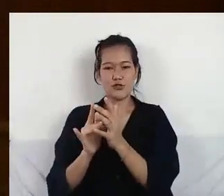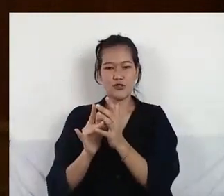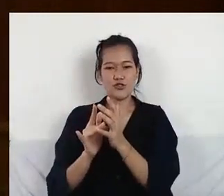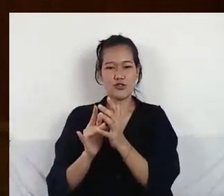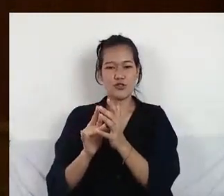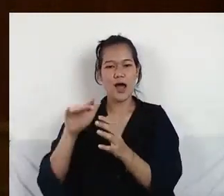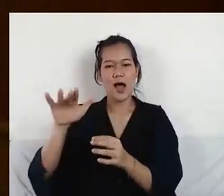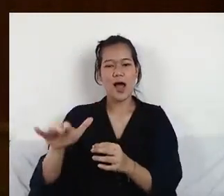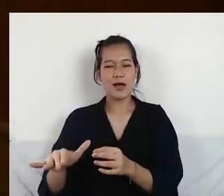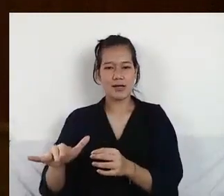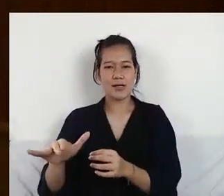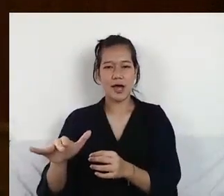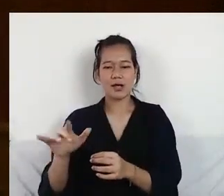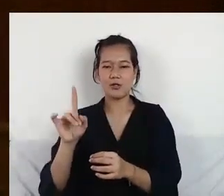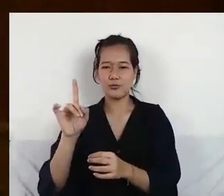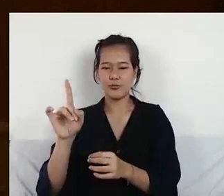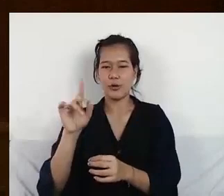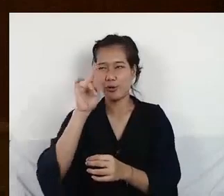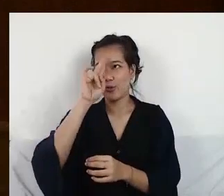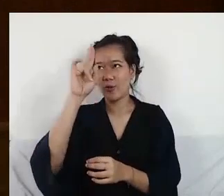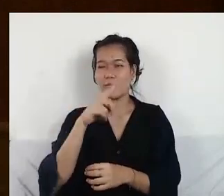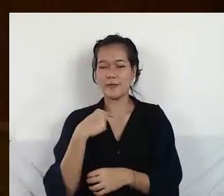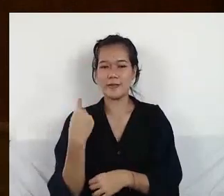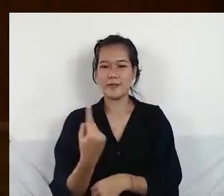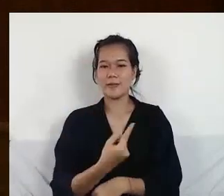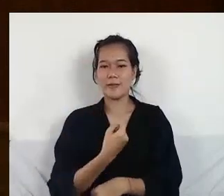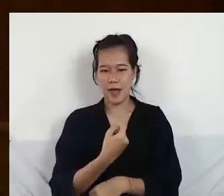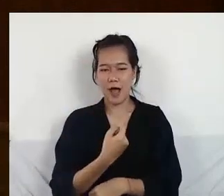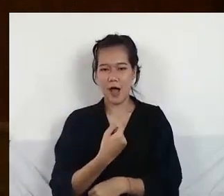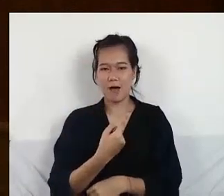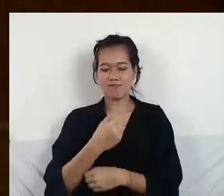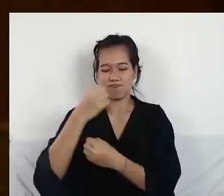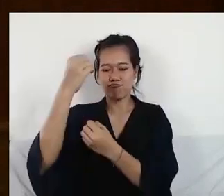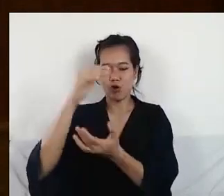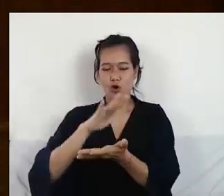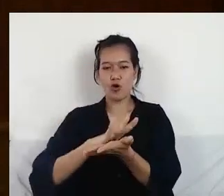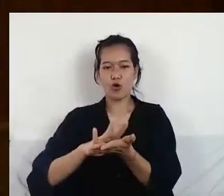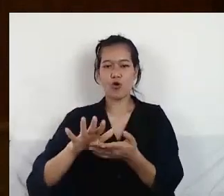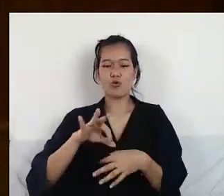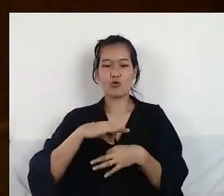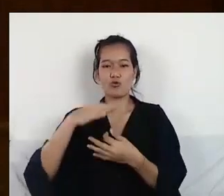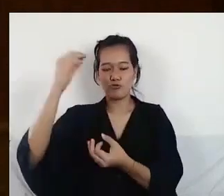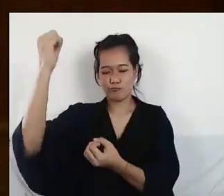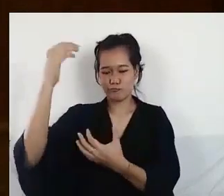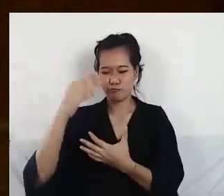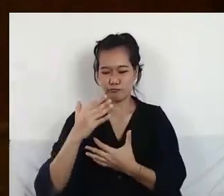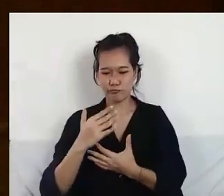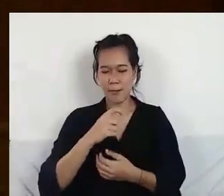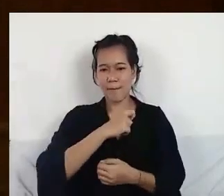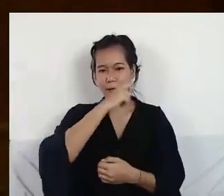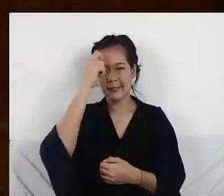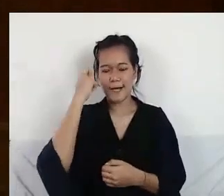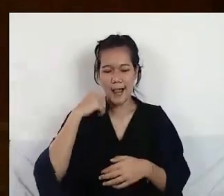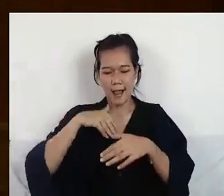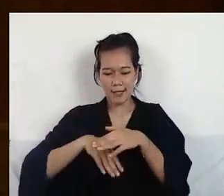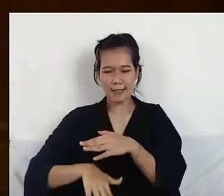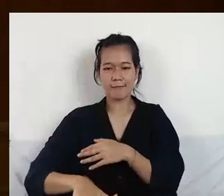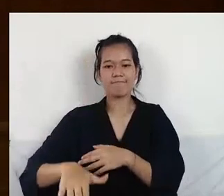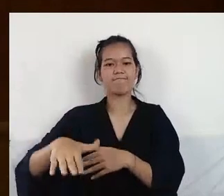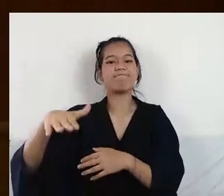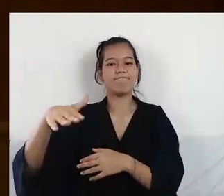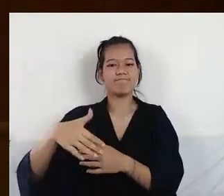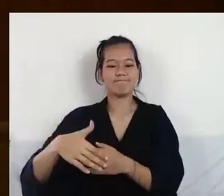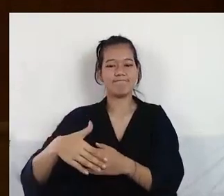Anak-Nya yang tunggal Tuhan kita, yang dikandung dari Roh Kudus, lahir dari anak darah Maria